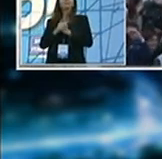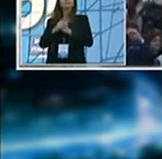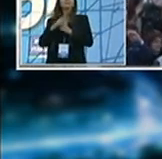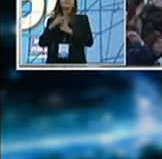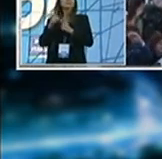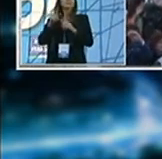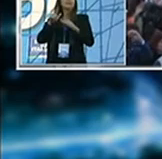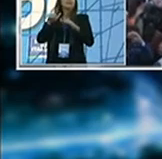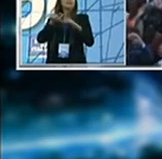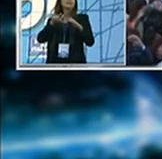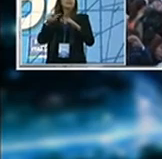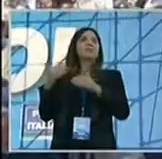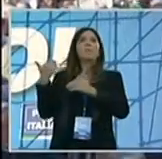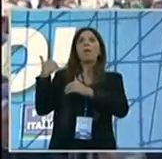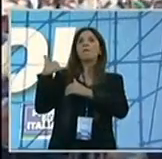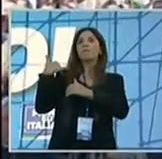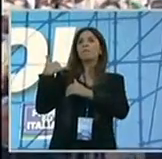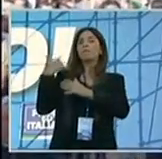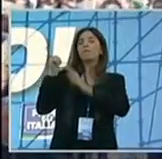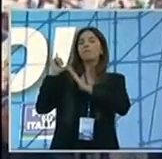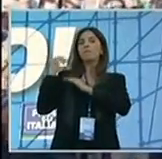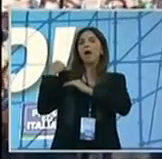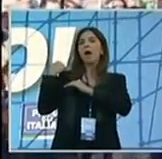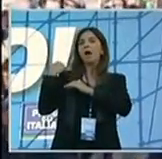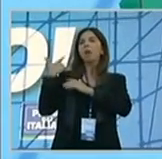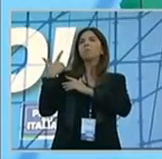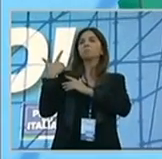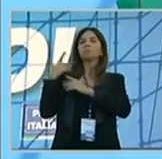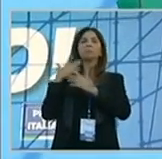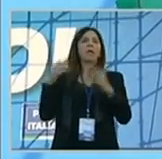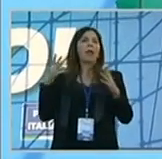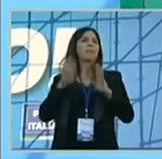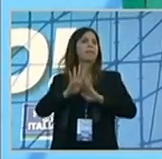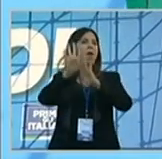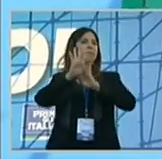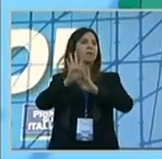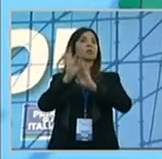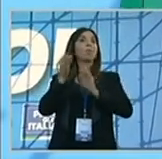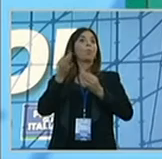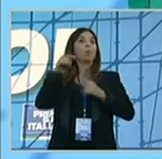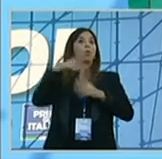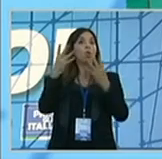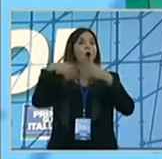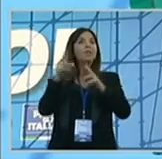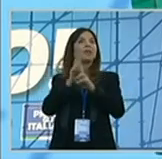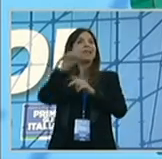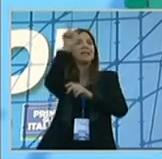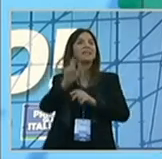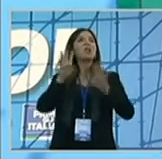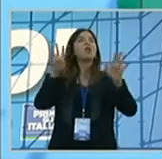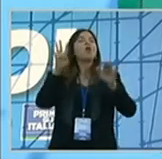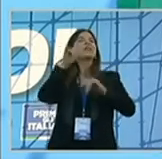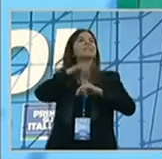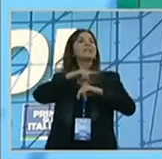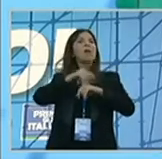Meloni, ci ricolleghiamo dopo con te. L'avevamo indetta noi di Fratelli d'Italia a Piazza Montecitorio il 9 settembre, il giorno